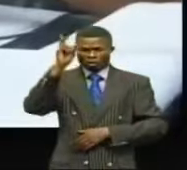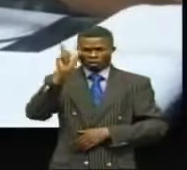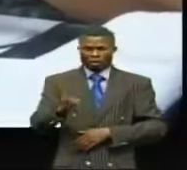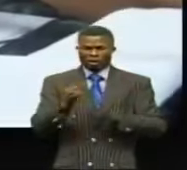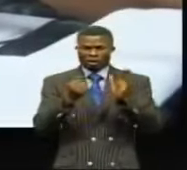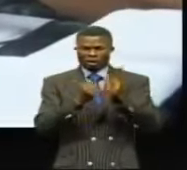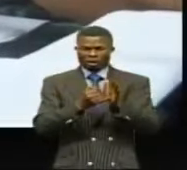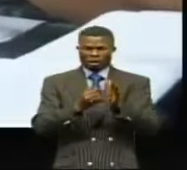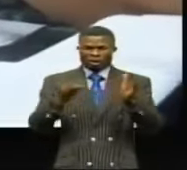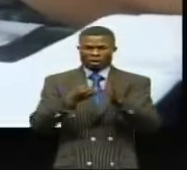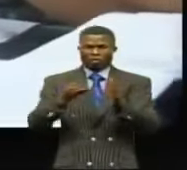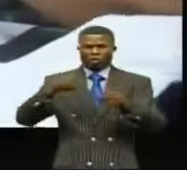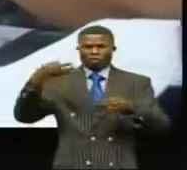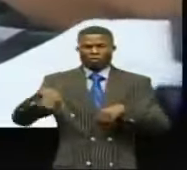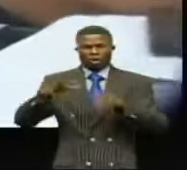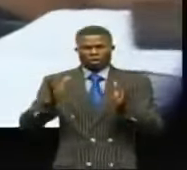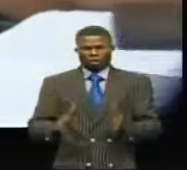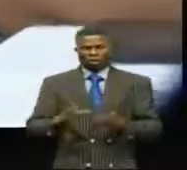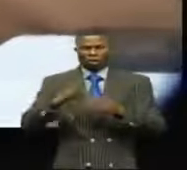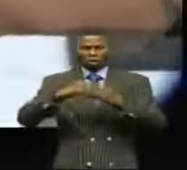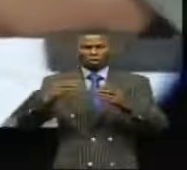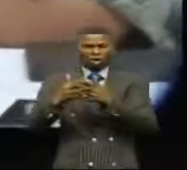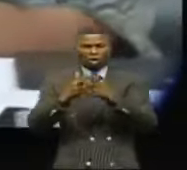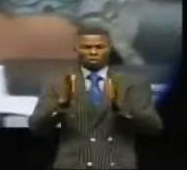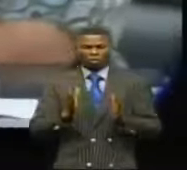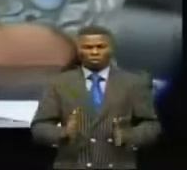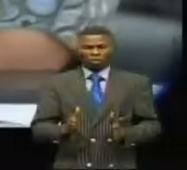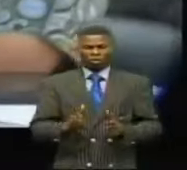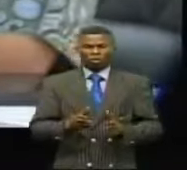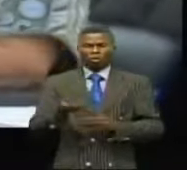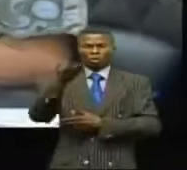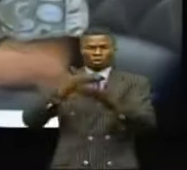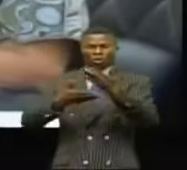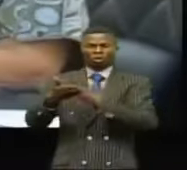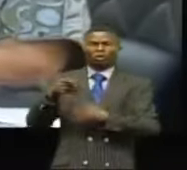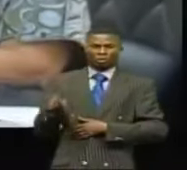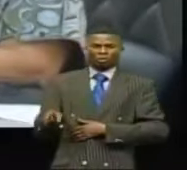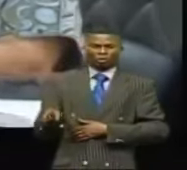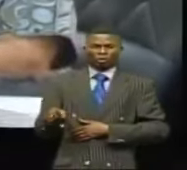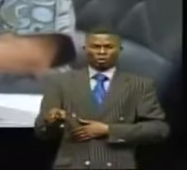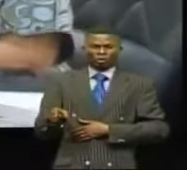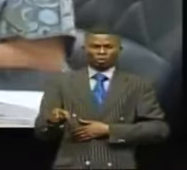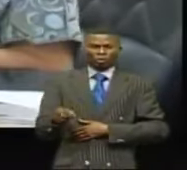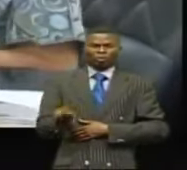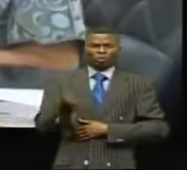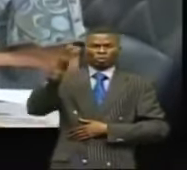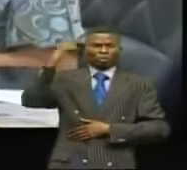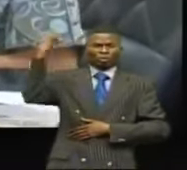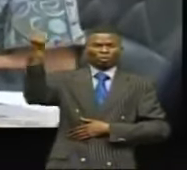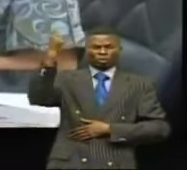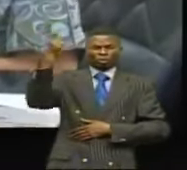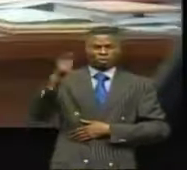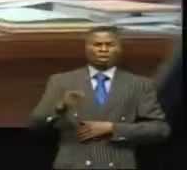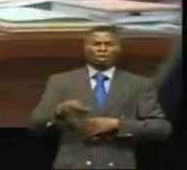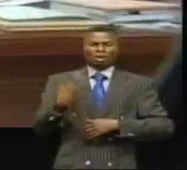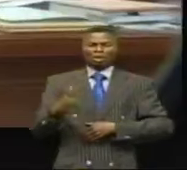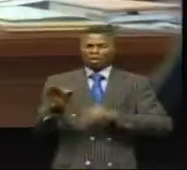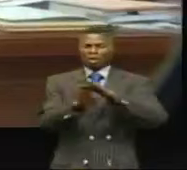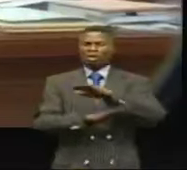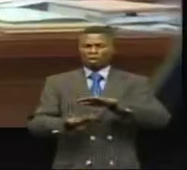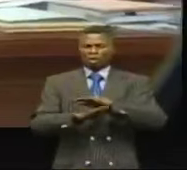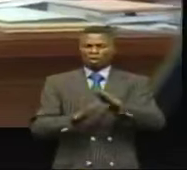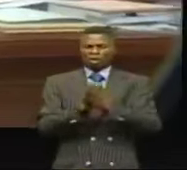2106,67 francs congolais, le dollar américain au niveau du marché parallèle. Les cours mondiaux des produits de base intéressant